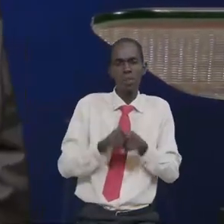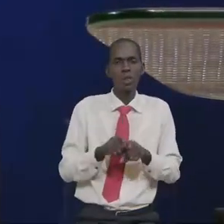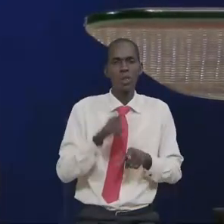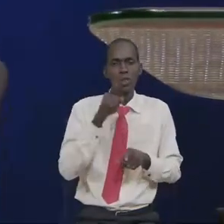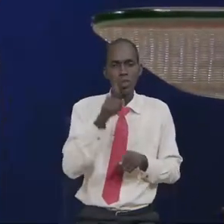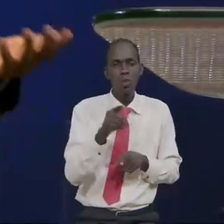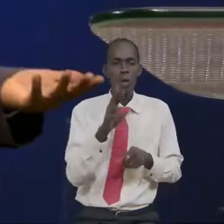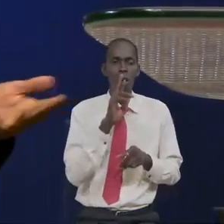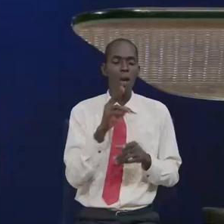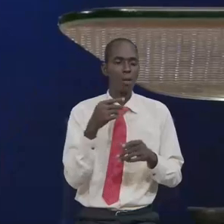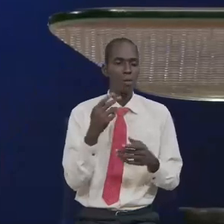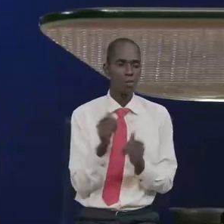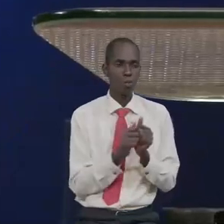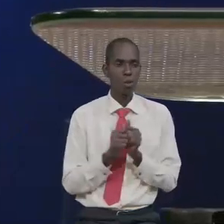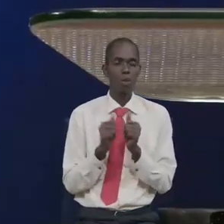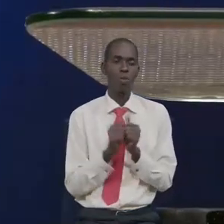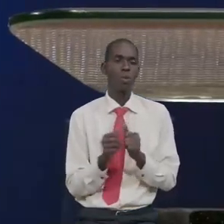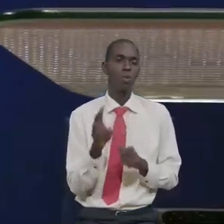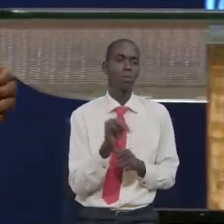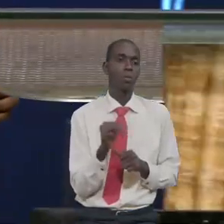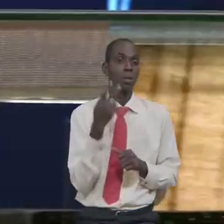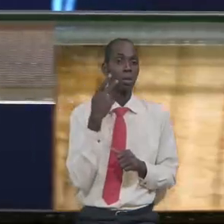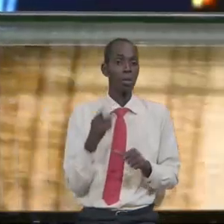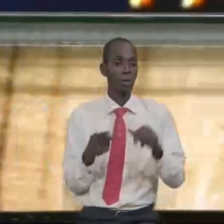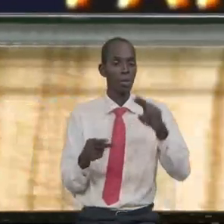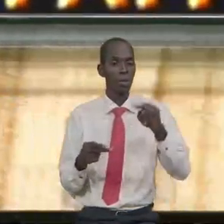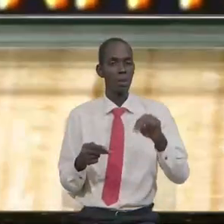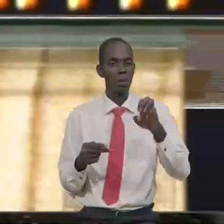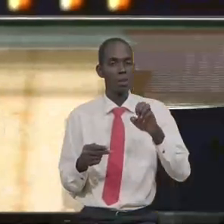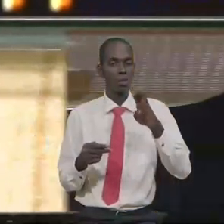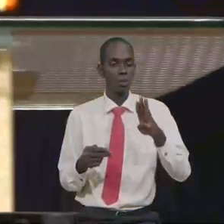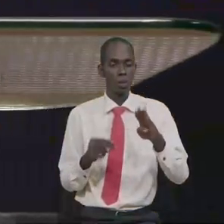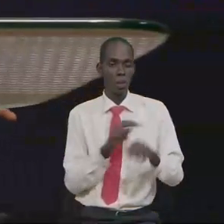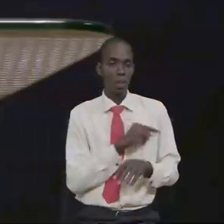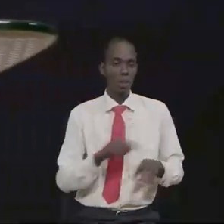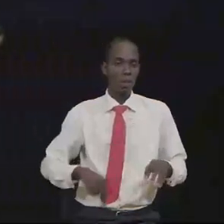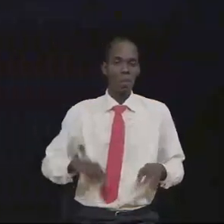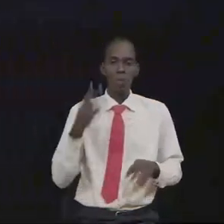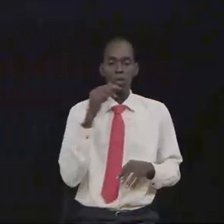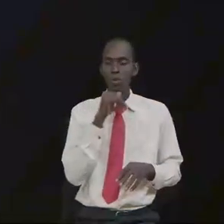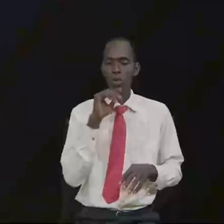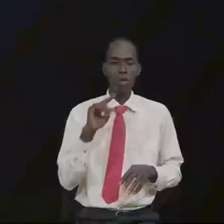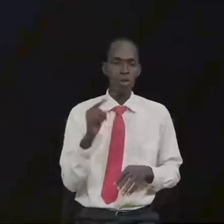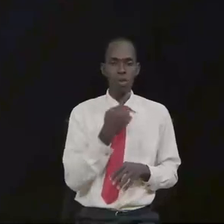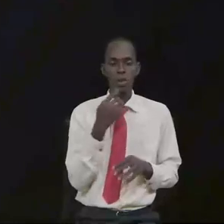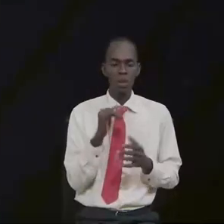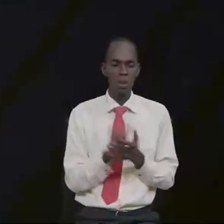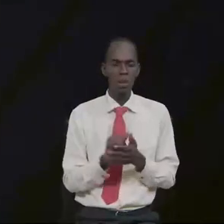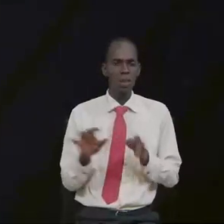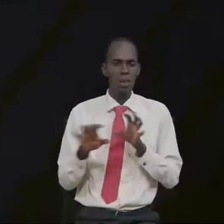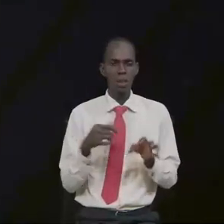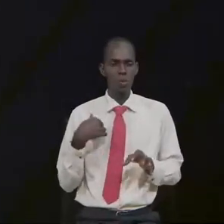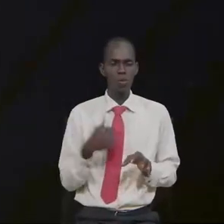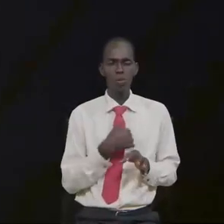d'eux. Nebuchadnezzar n'était pas tout seul. Il a dit, n'avons-nous pas jeté au milieu du feu trois hommes liés?